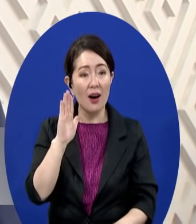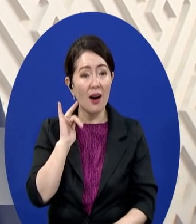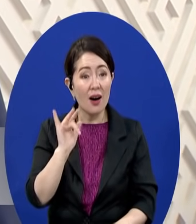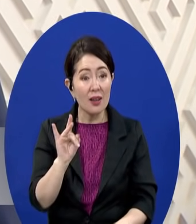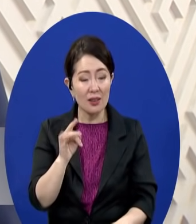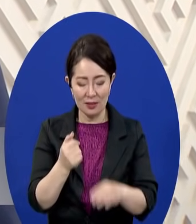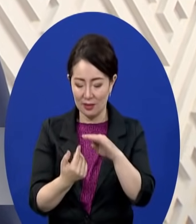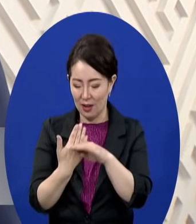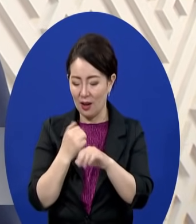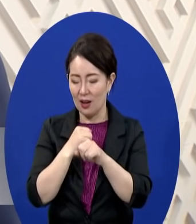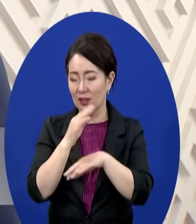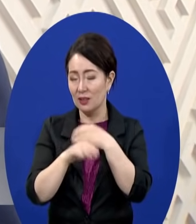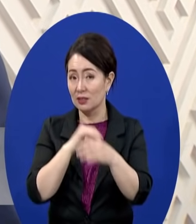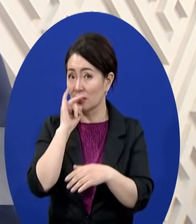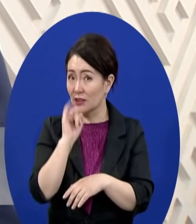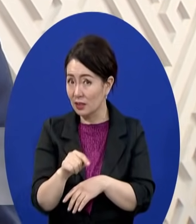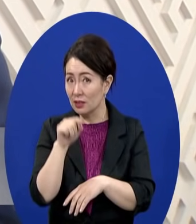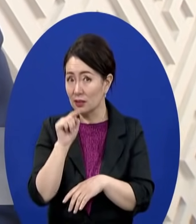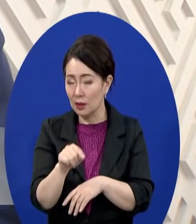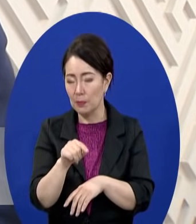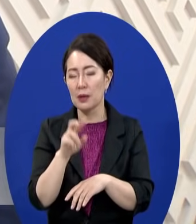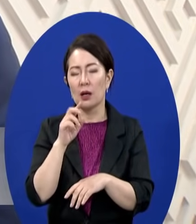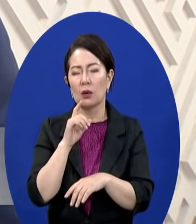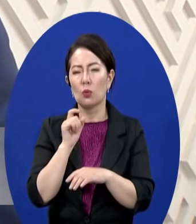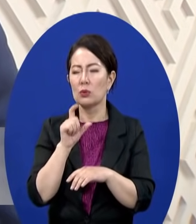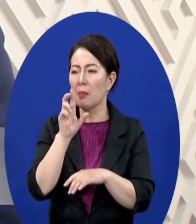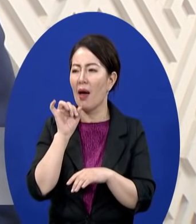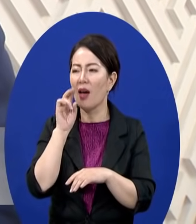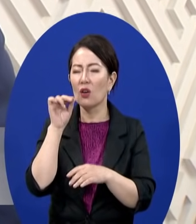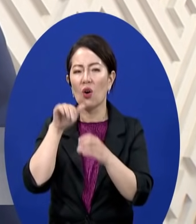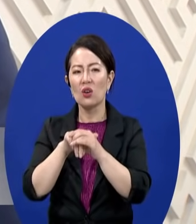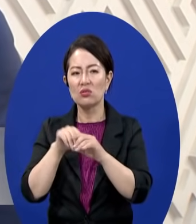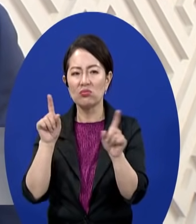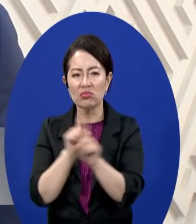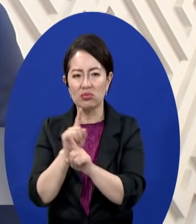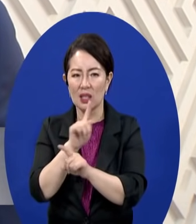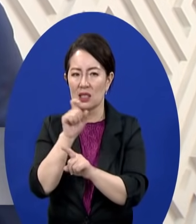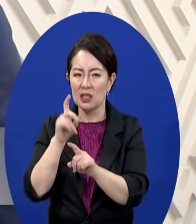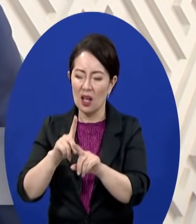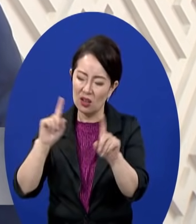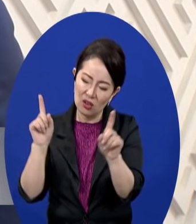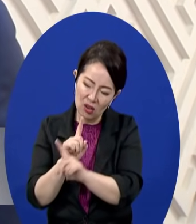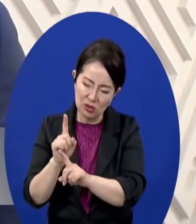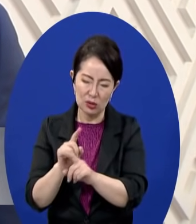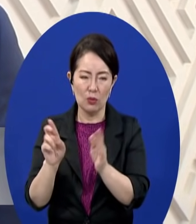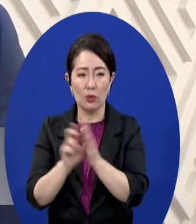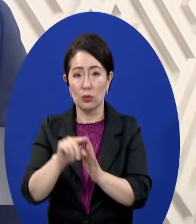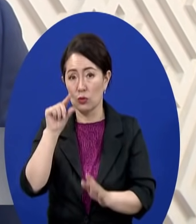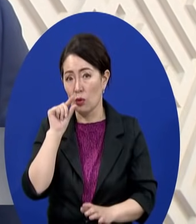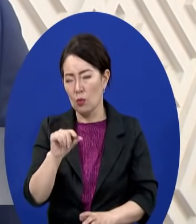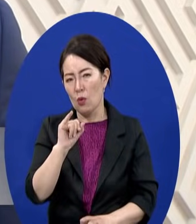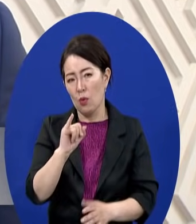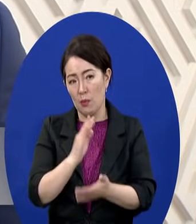үед учраас одоо тариаланч нар маань одоо банк дээр очиж зээлээ хөөцөлдөх, зээлээ судлуулах одоо боломж муу байгаа